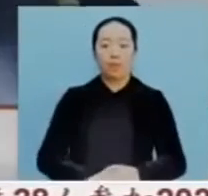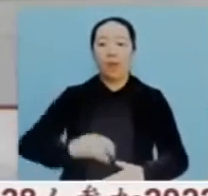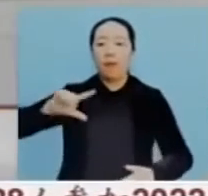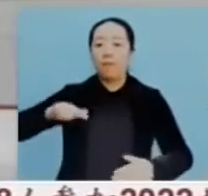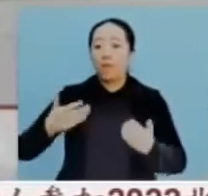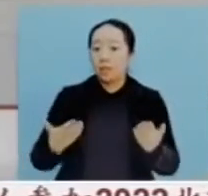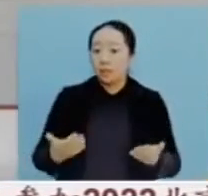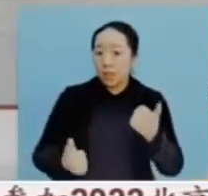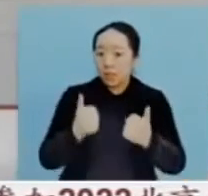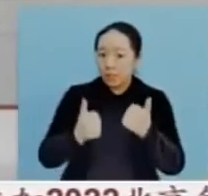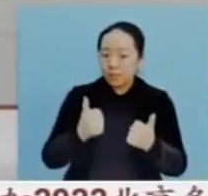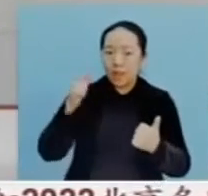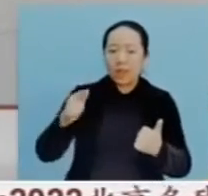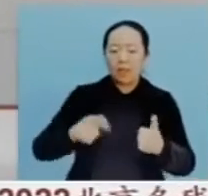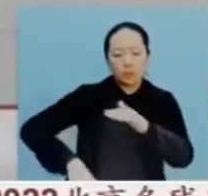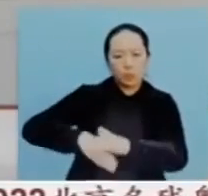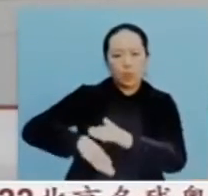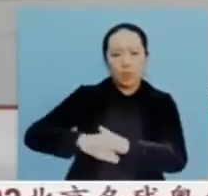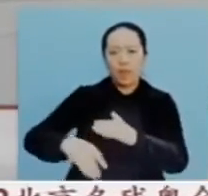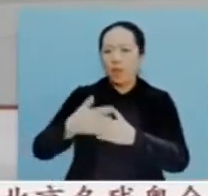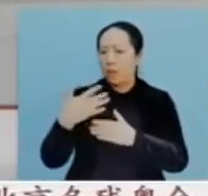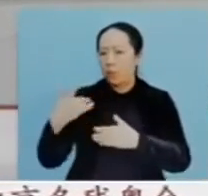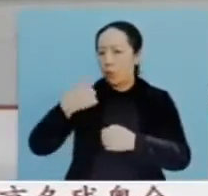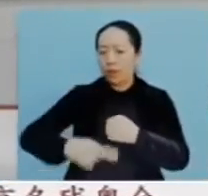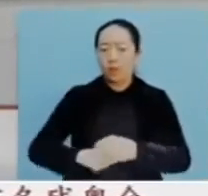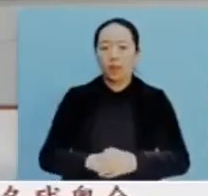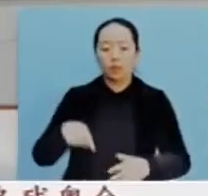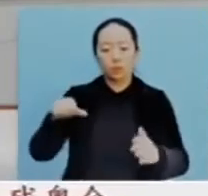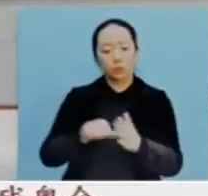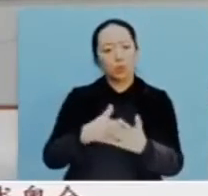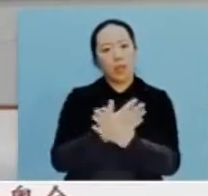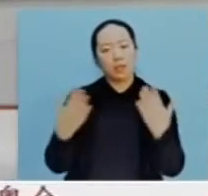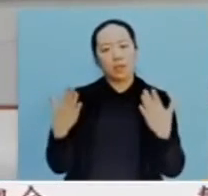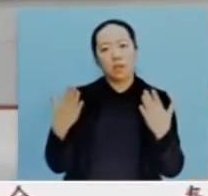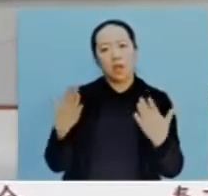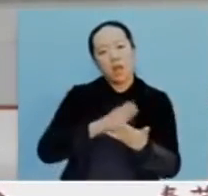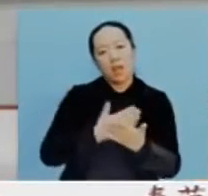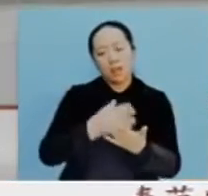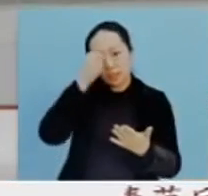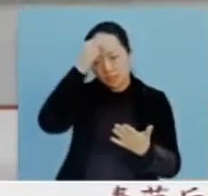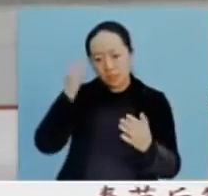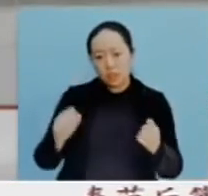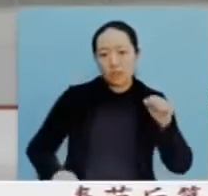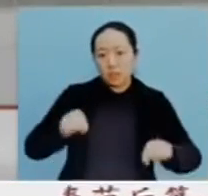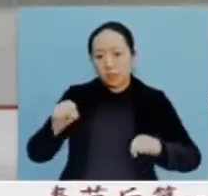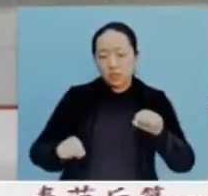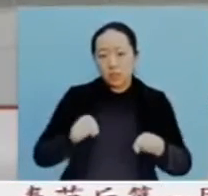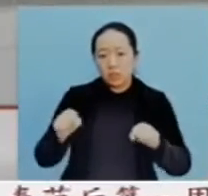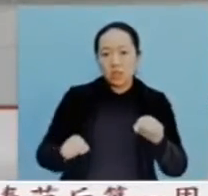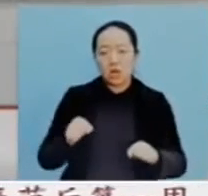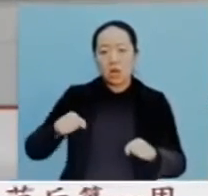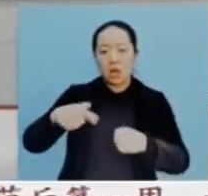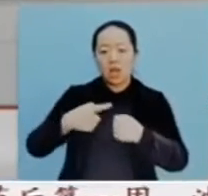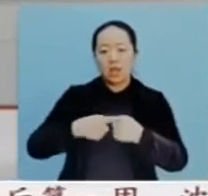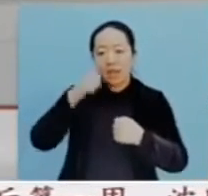年头。 我最开始练的是手摇自行车夏季项目，然后当时有一个契机是中国提倡3亿人